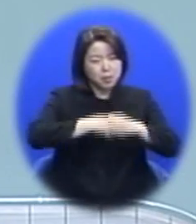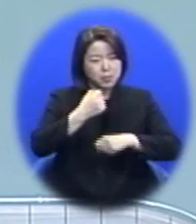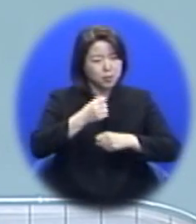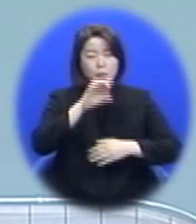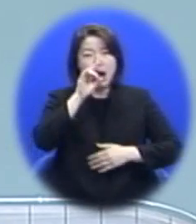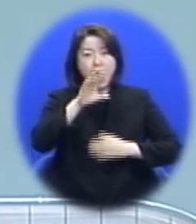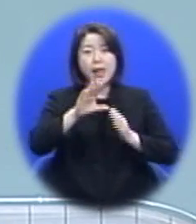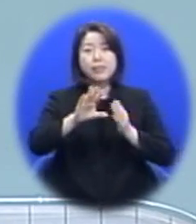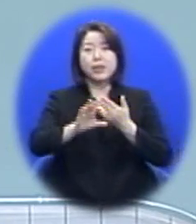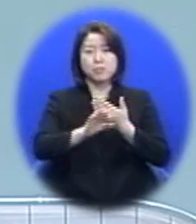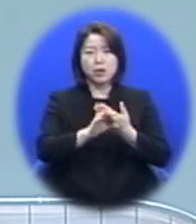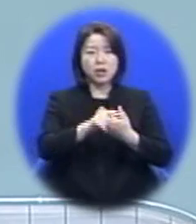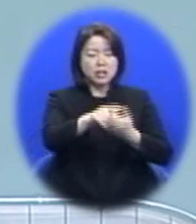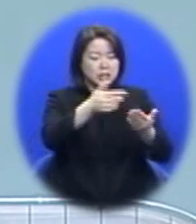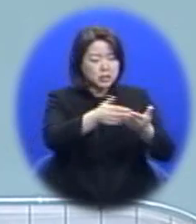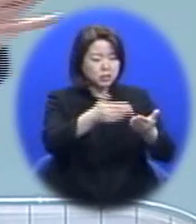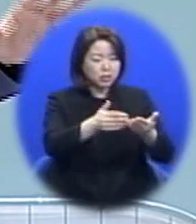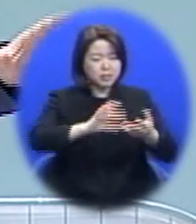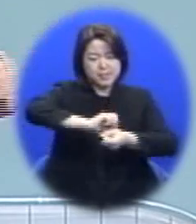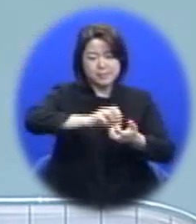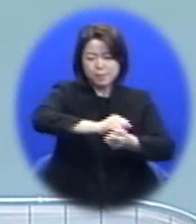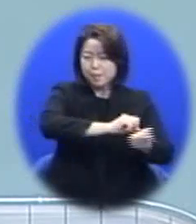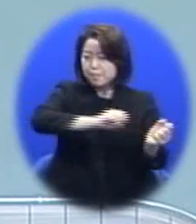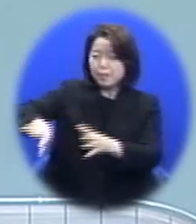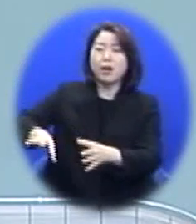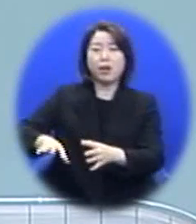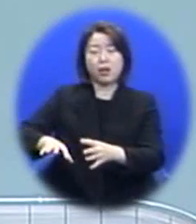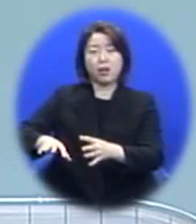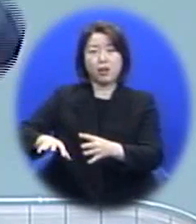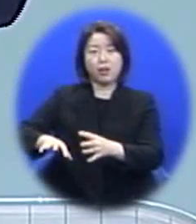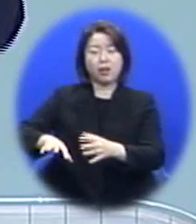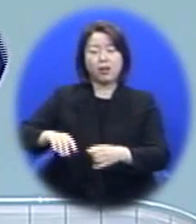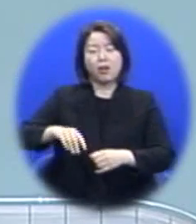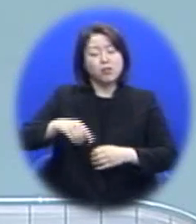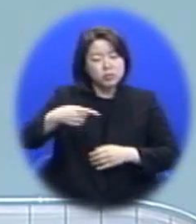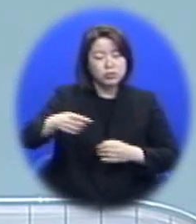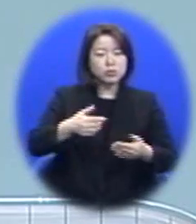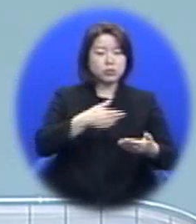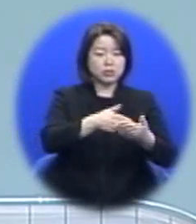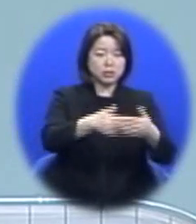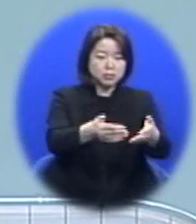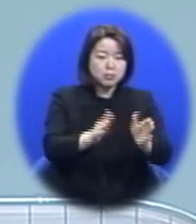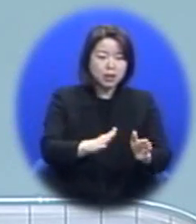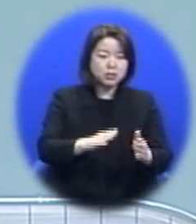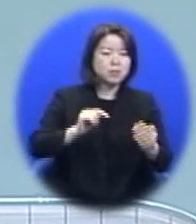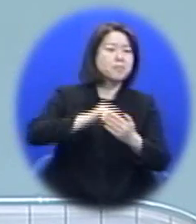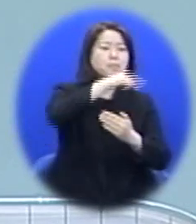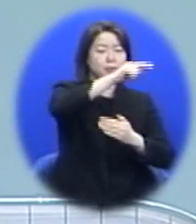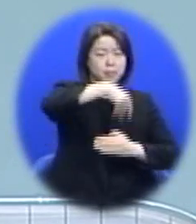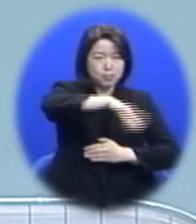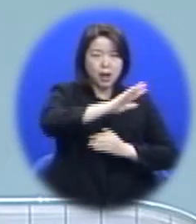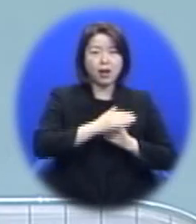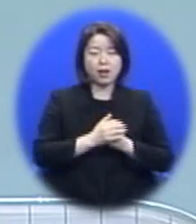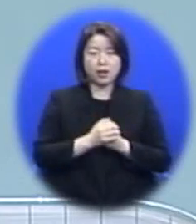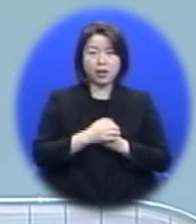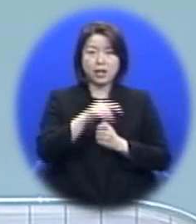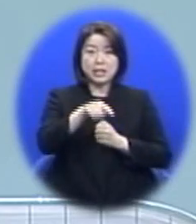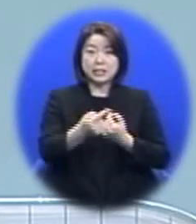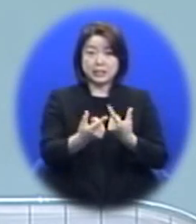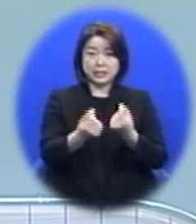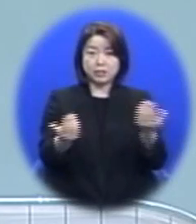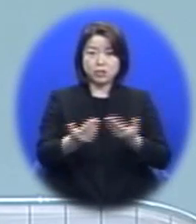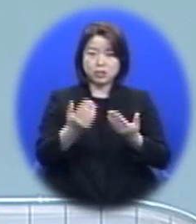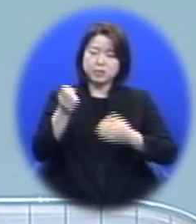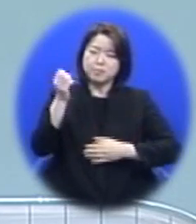그러면 그렸던 그림을 그냥 다 구겨서 바닥에 내버리고 그리고는 화실에서 나가버림. 그런 일이 자주